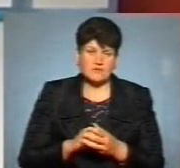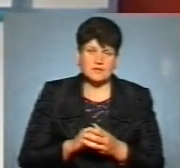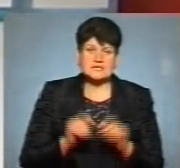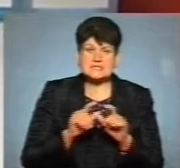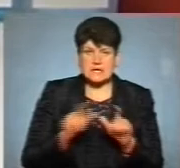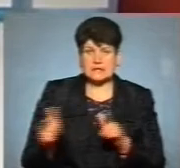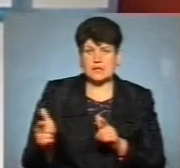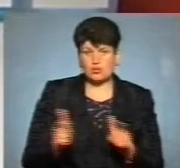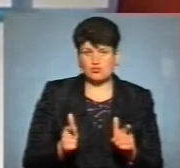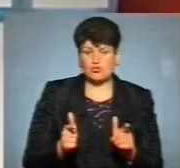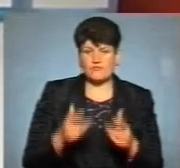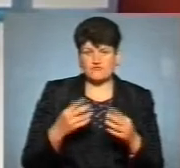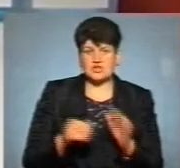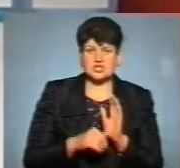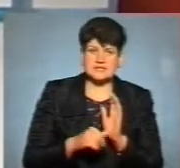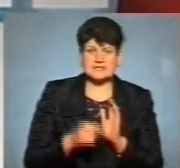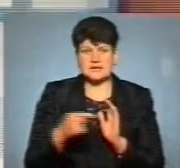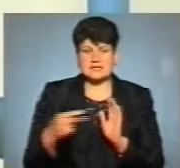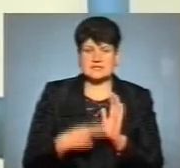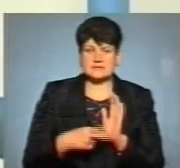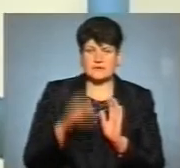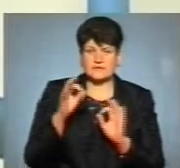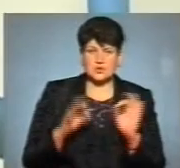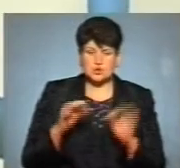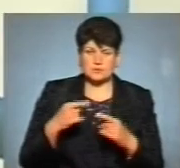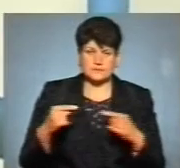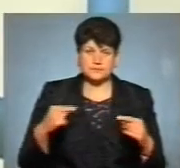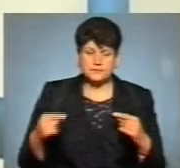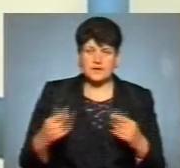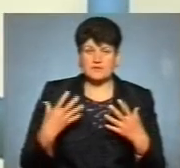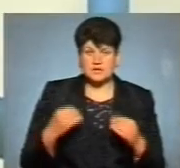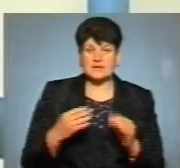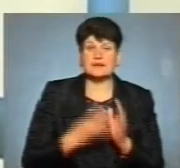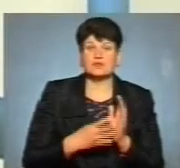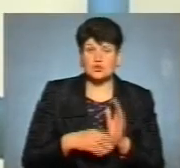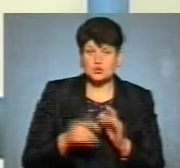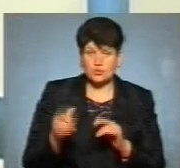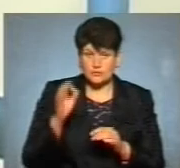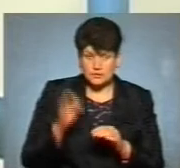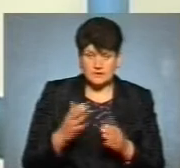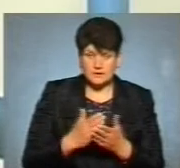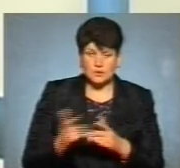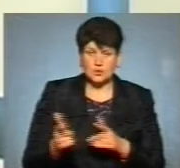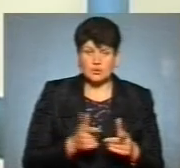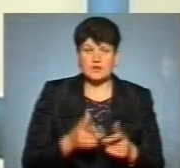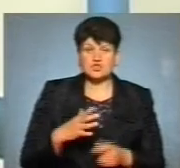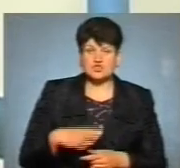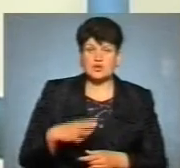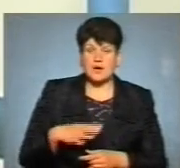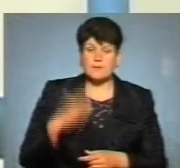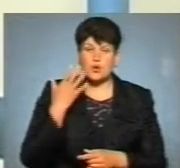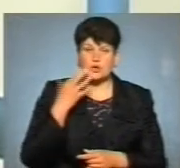Заклади готові десь 60, 70, 80%, залежно від закладу. Деякі вже на 90% готові, але знову ж таки чекаємо,